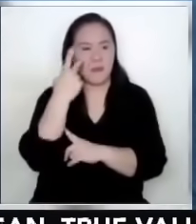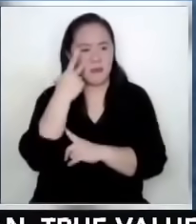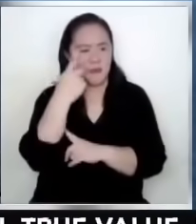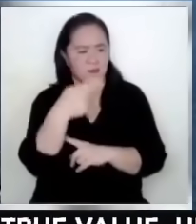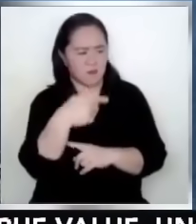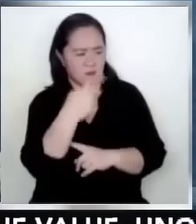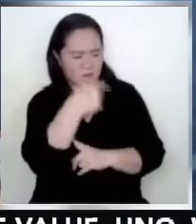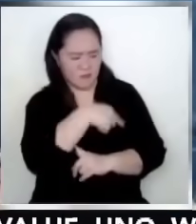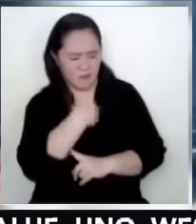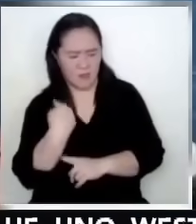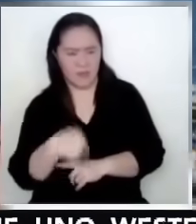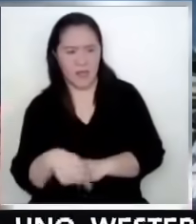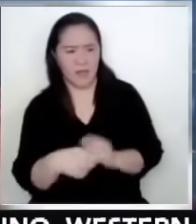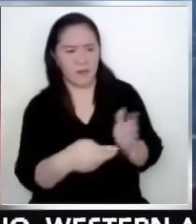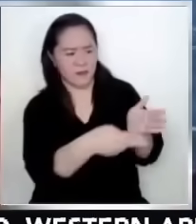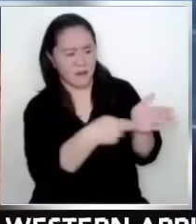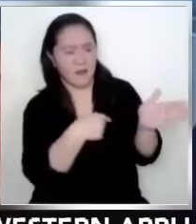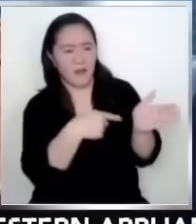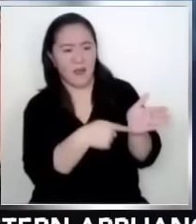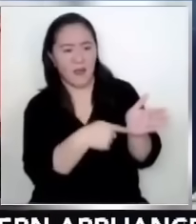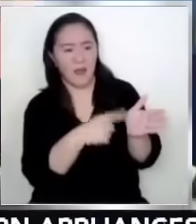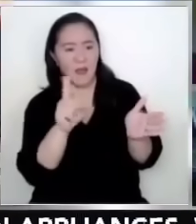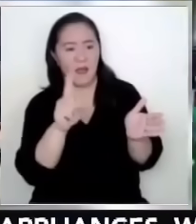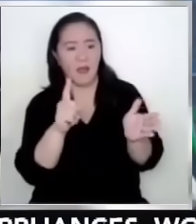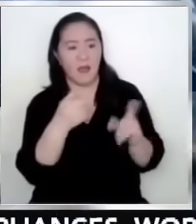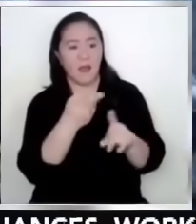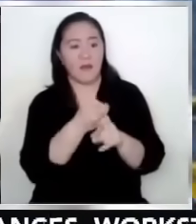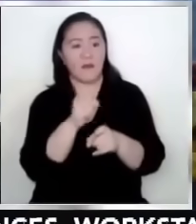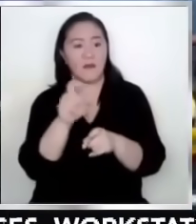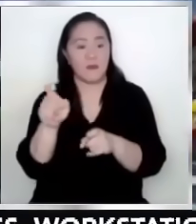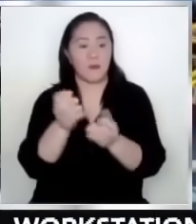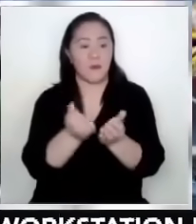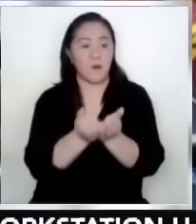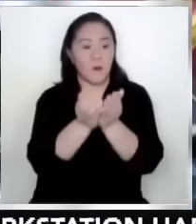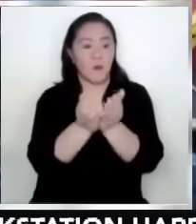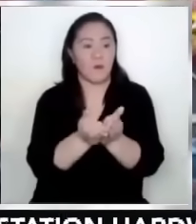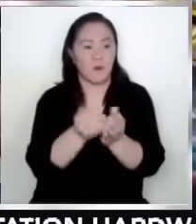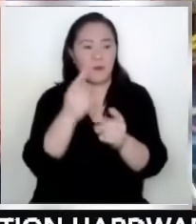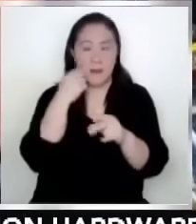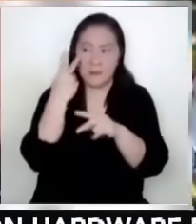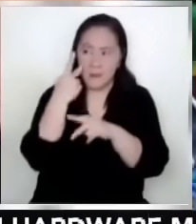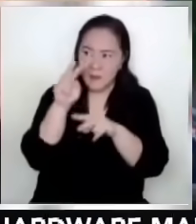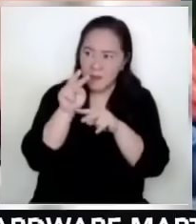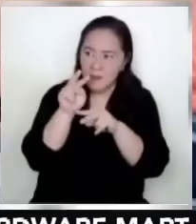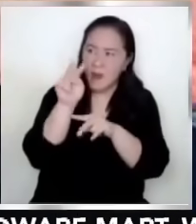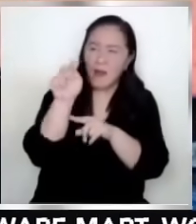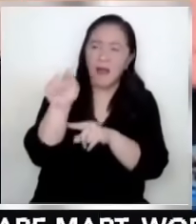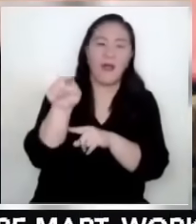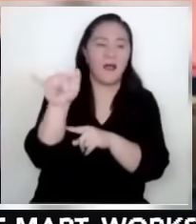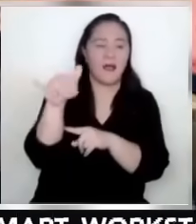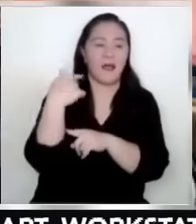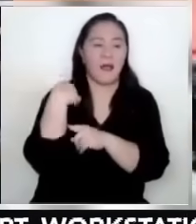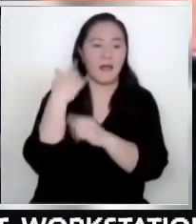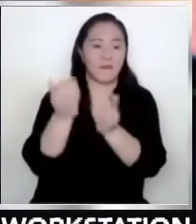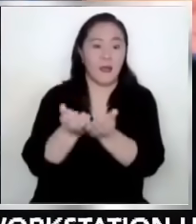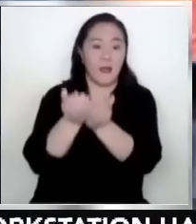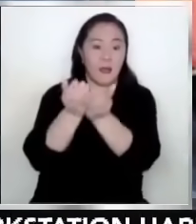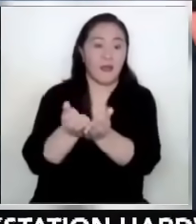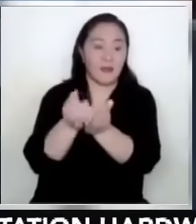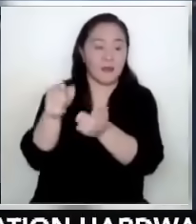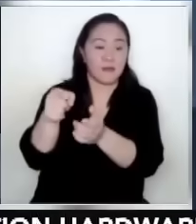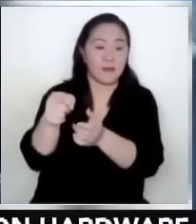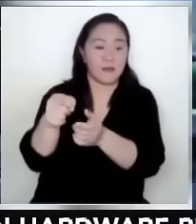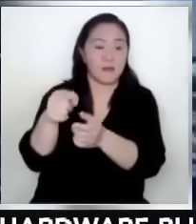Sinasabing posibleng isa ito sa mga Chinese militia. Hindi rin kalayuan mula rito ang mismong China Coast Guard na nag-oobserba